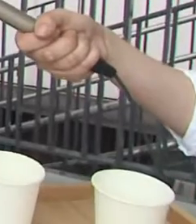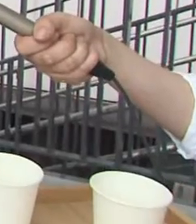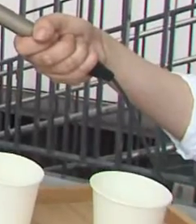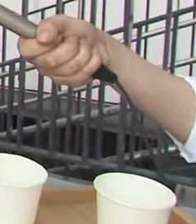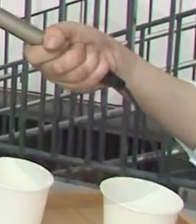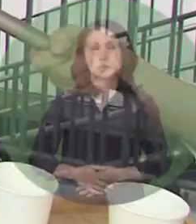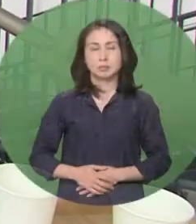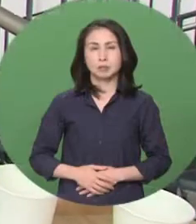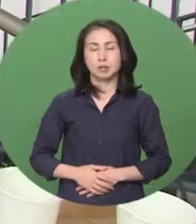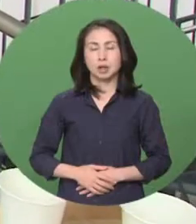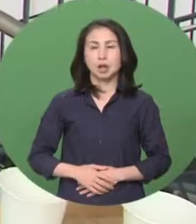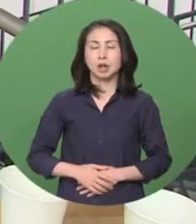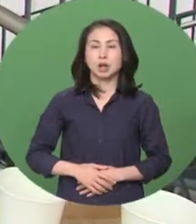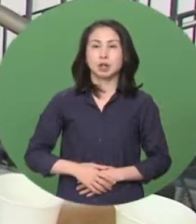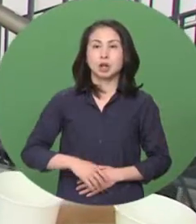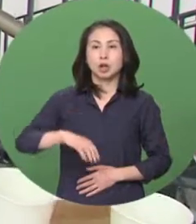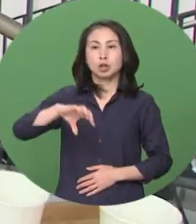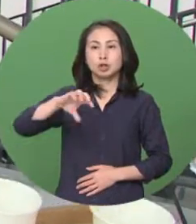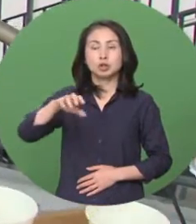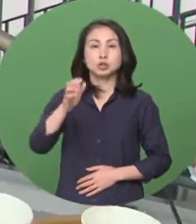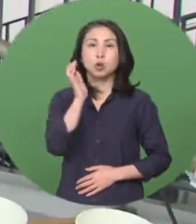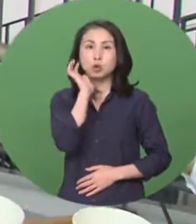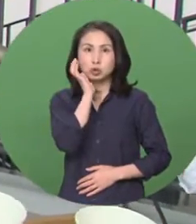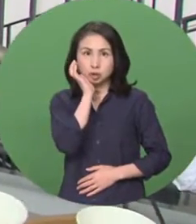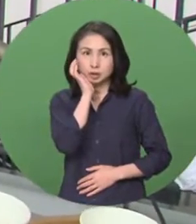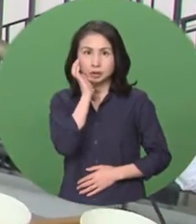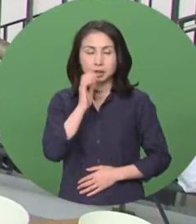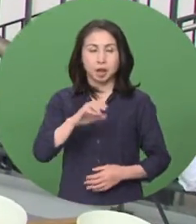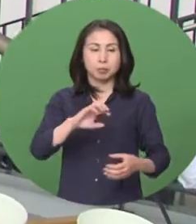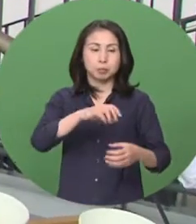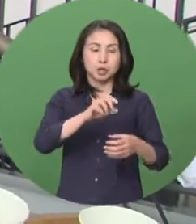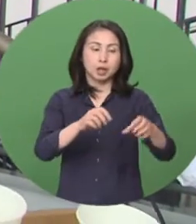片っぽには水道水、片っぽはミネラルウォーターです